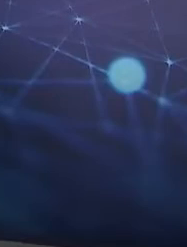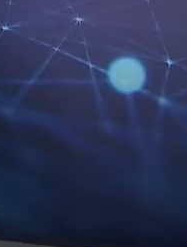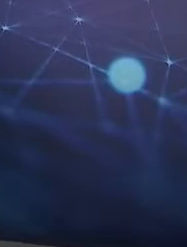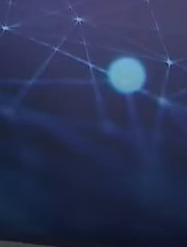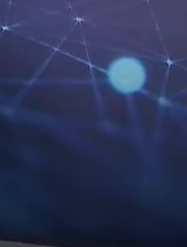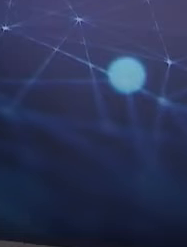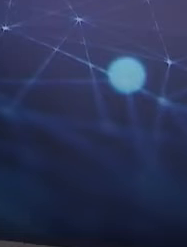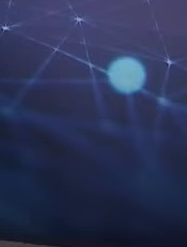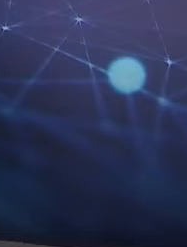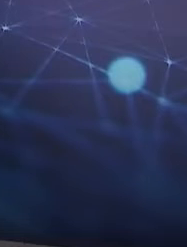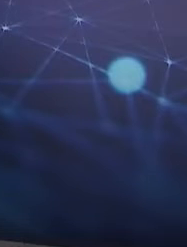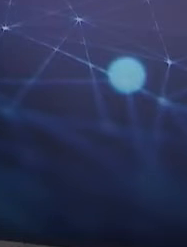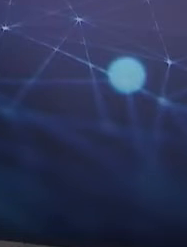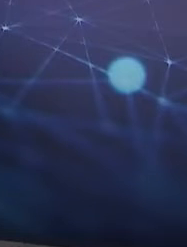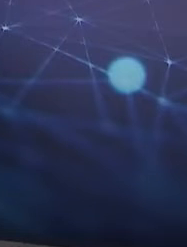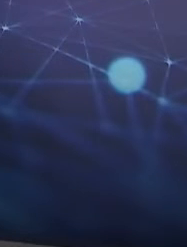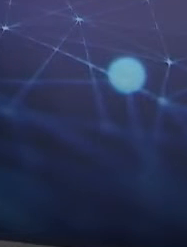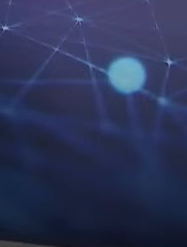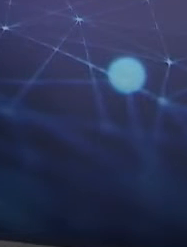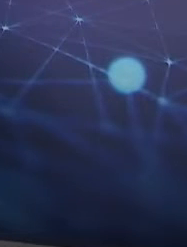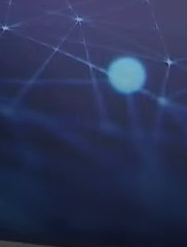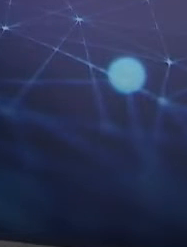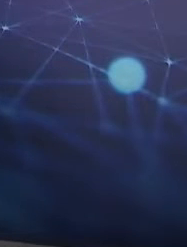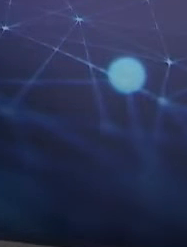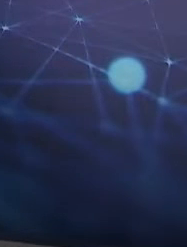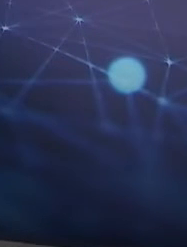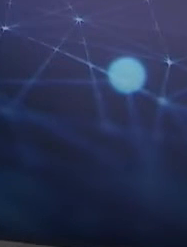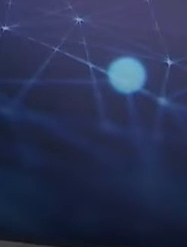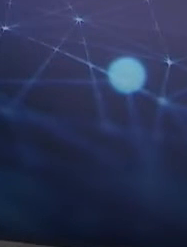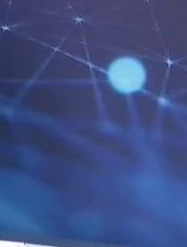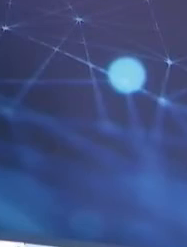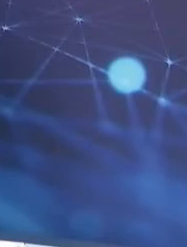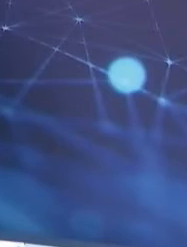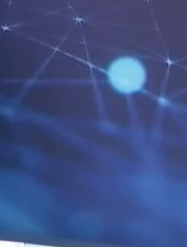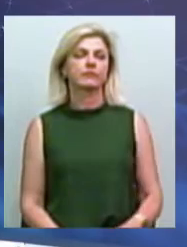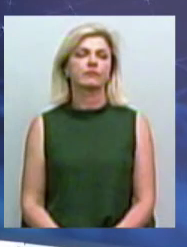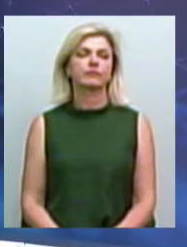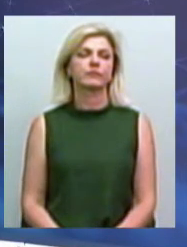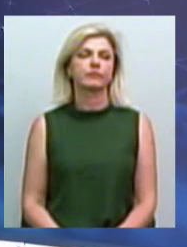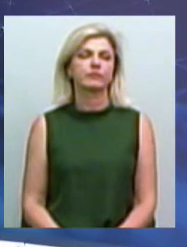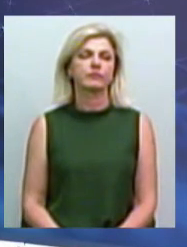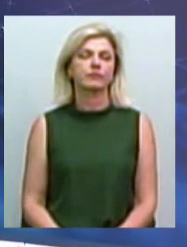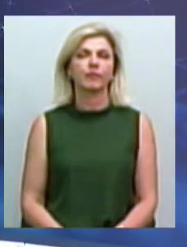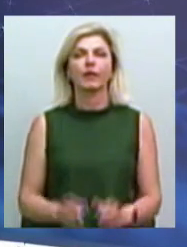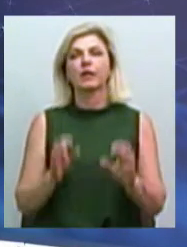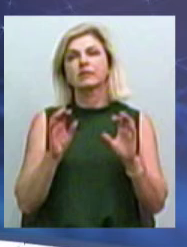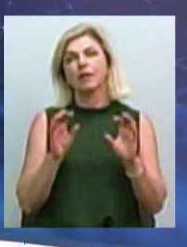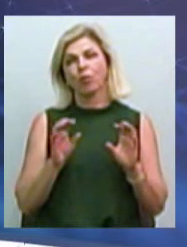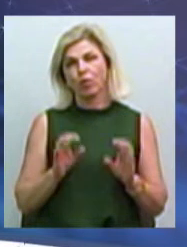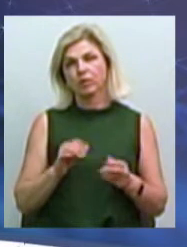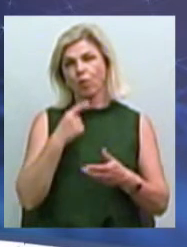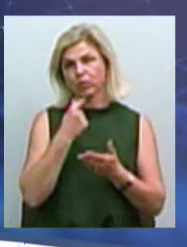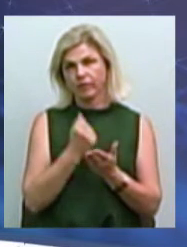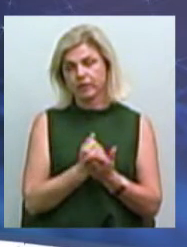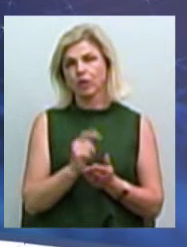Вітаю в прямому ефірі «Тема дня». Я Федір Бондар. 29 серпня 2019 року на сайті Верховної Ради зареєстровано законопроект про визнання